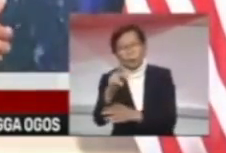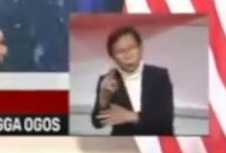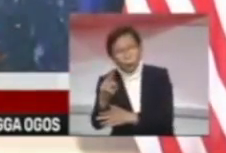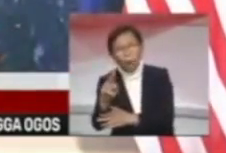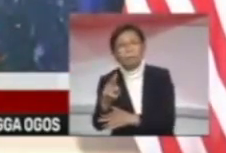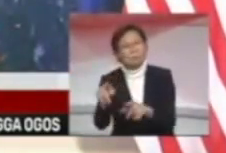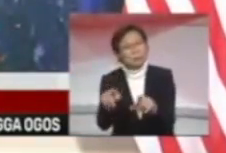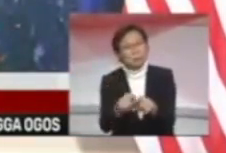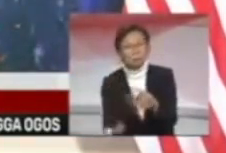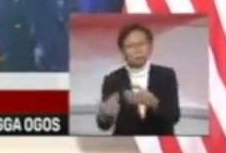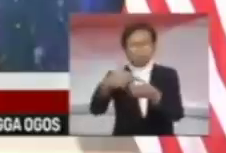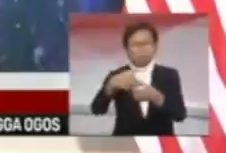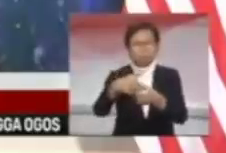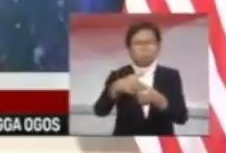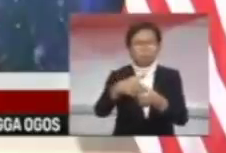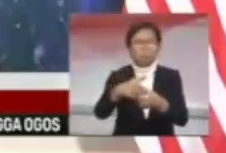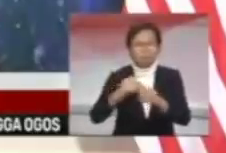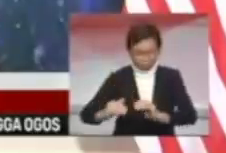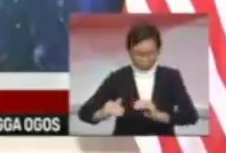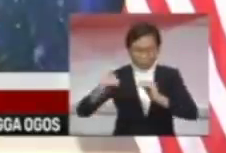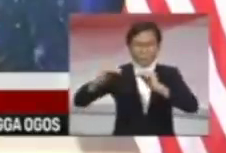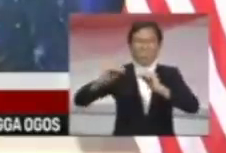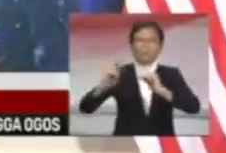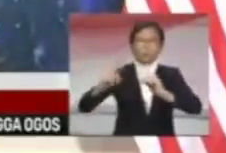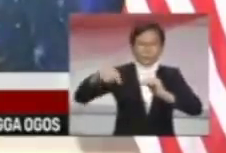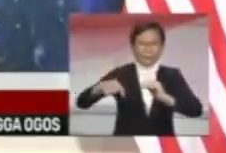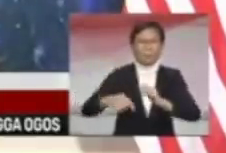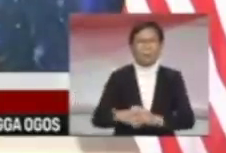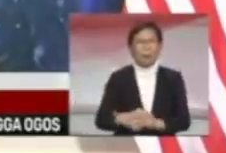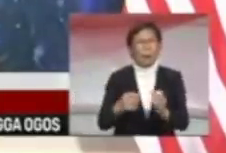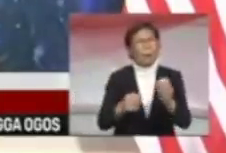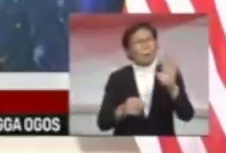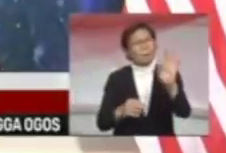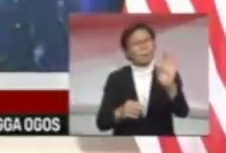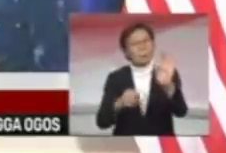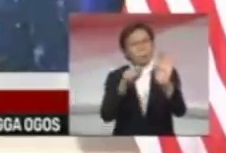oke you juga turut termasuk dalam Fase ini sebanyak